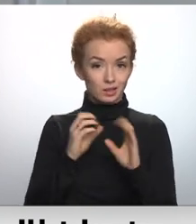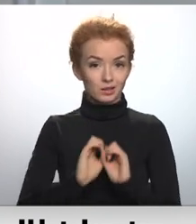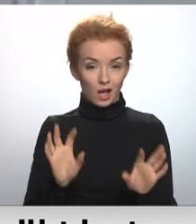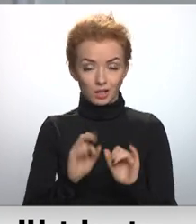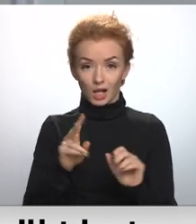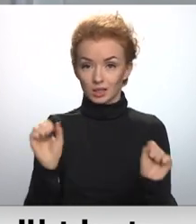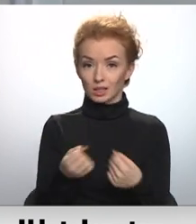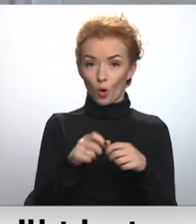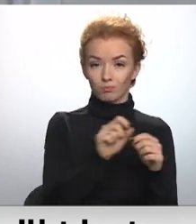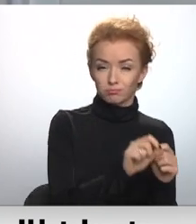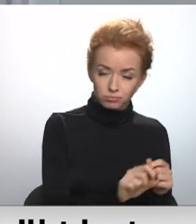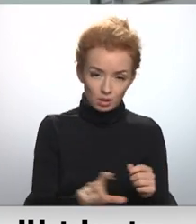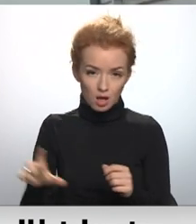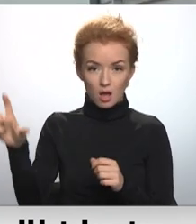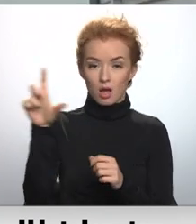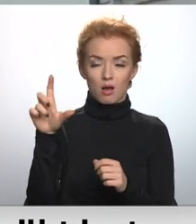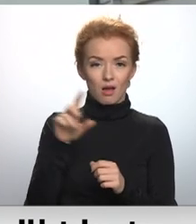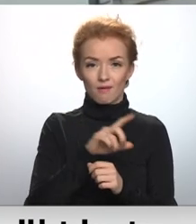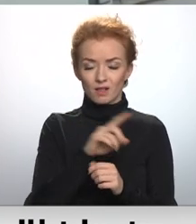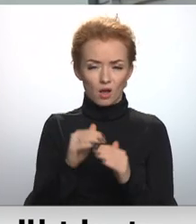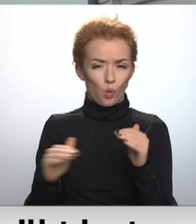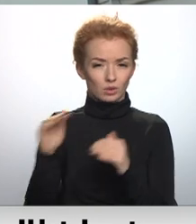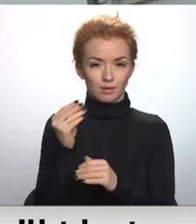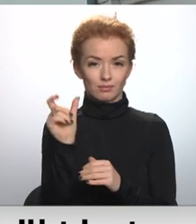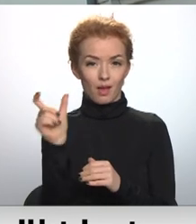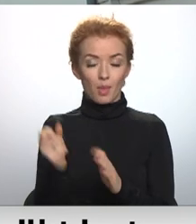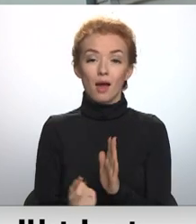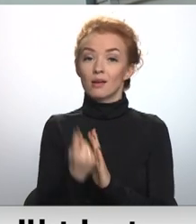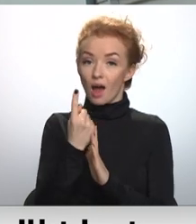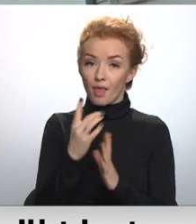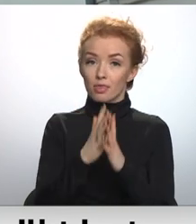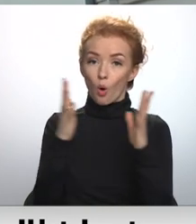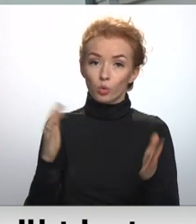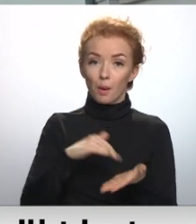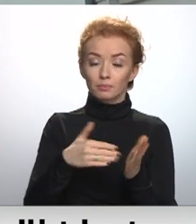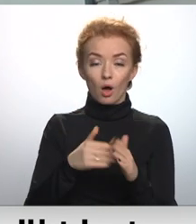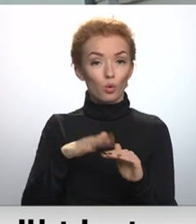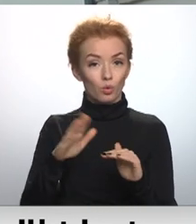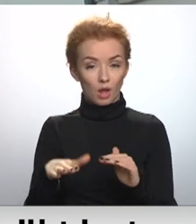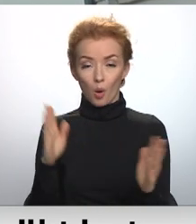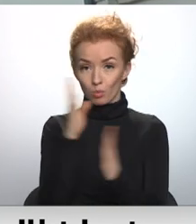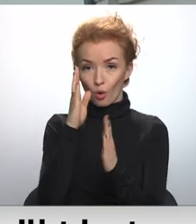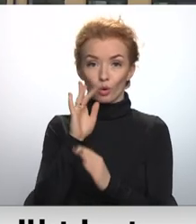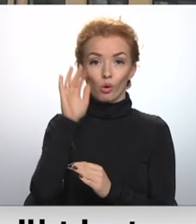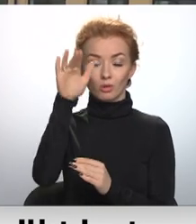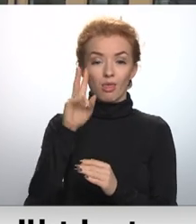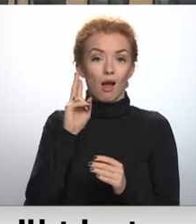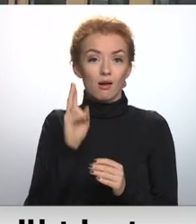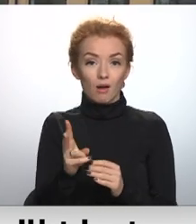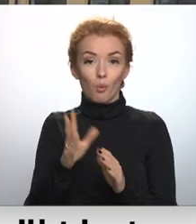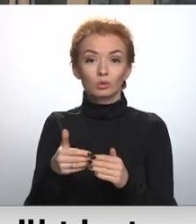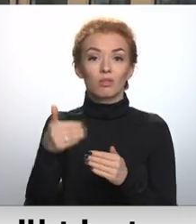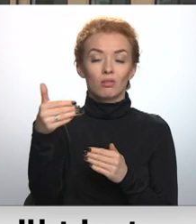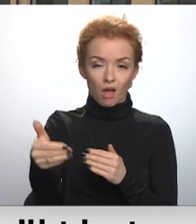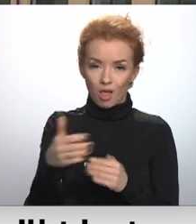cenu kāpums no vēsturiski zemākā līdz vēsturiski augstākajiem radies vairāku apstākļu dēļ. Prognozēt, kā situācija attīstīsies